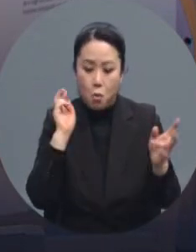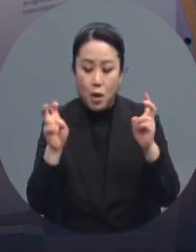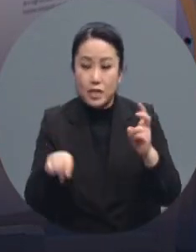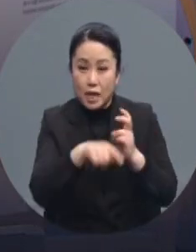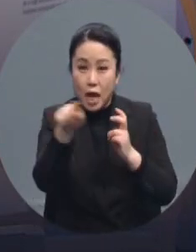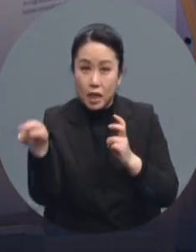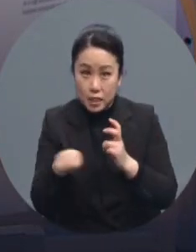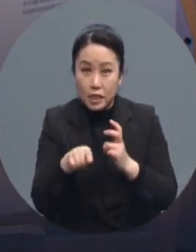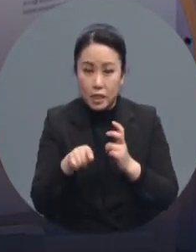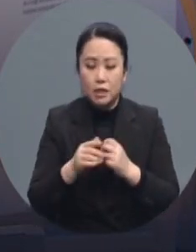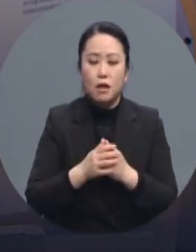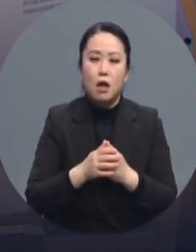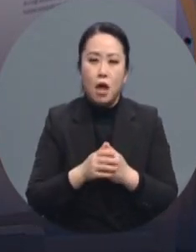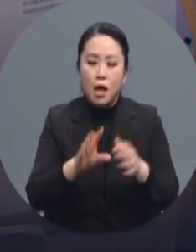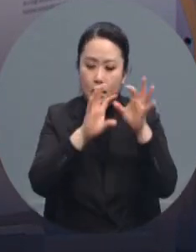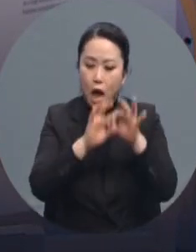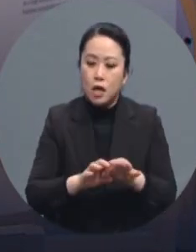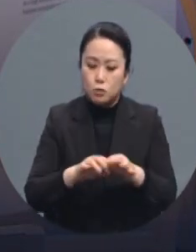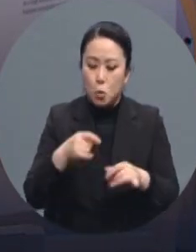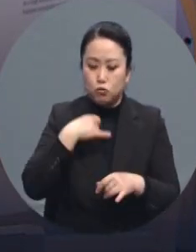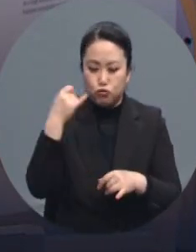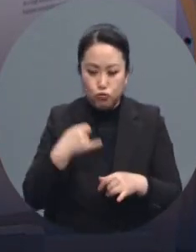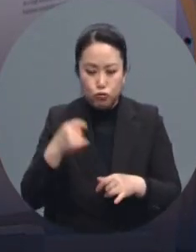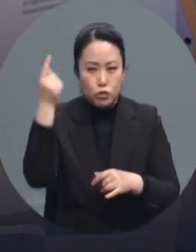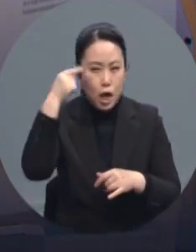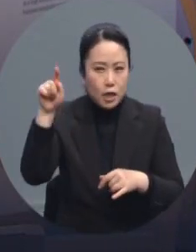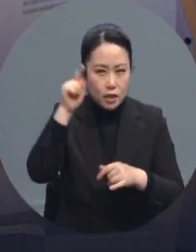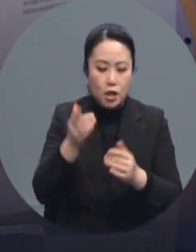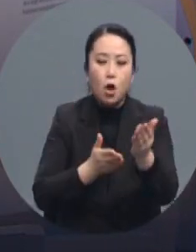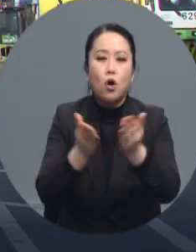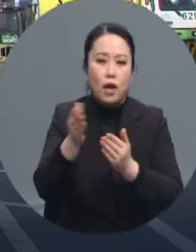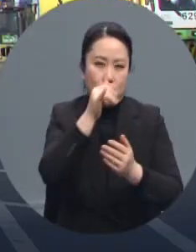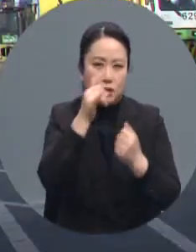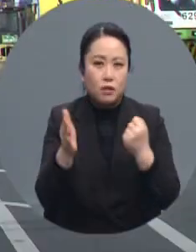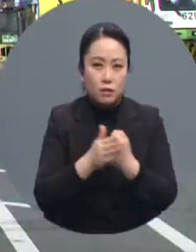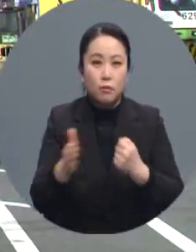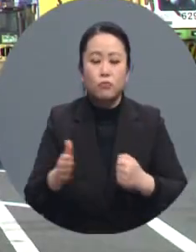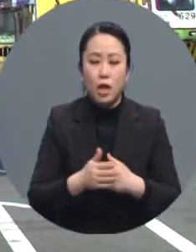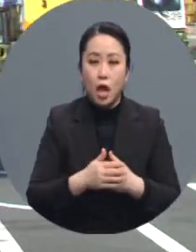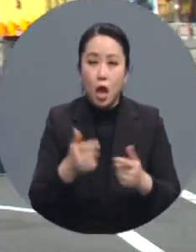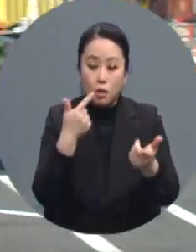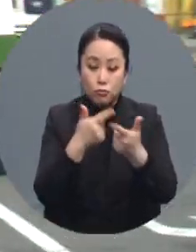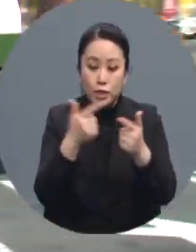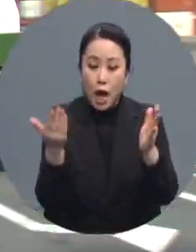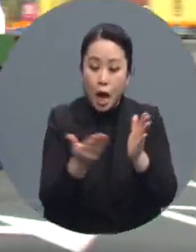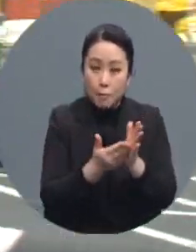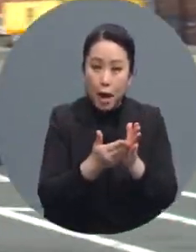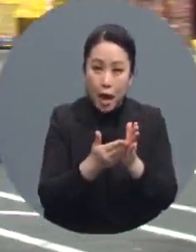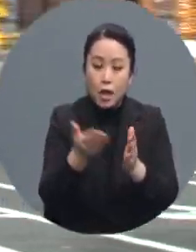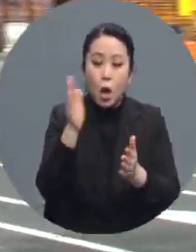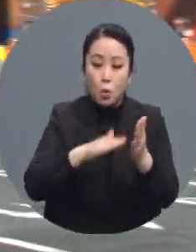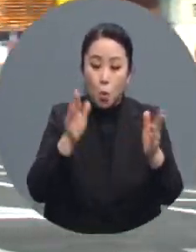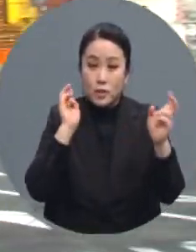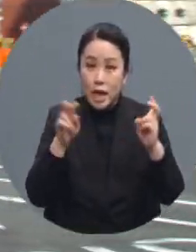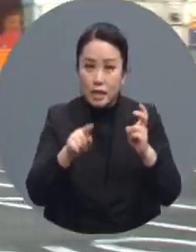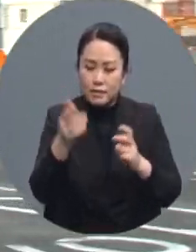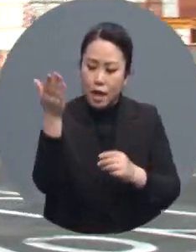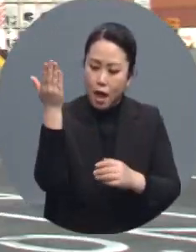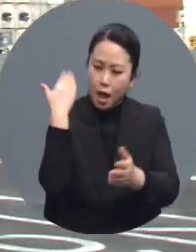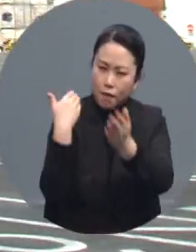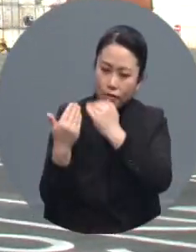중국 선사들이 계속이 노선을 유지했다는 것입니다 부산항만공사는 과거 사례로 비춰볼